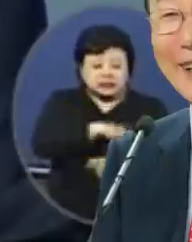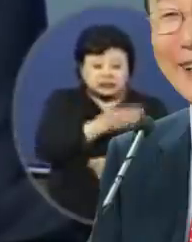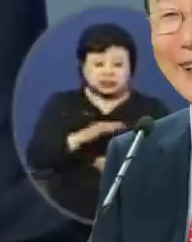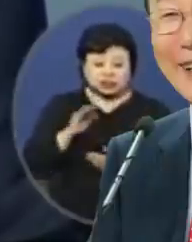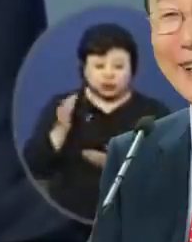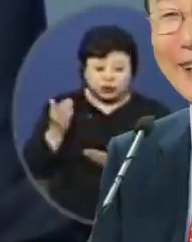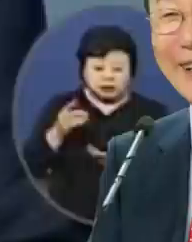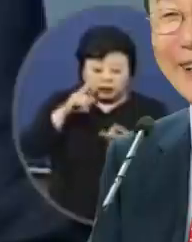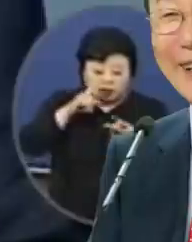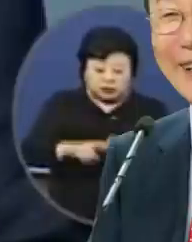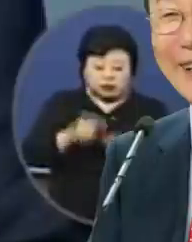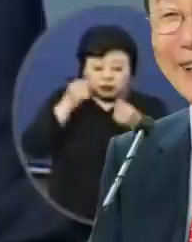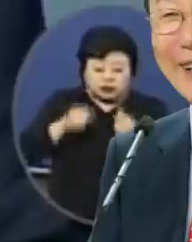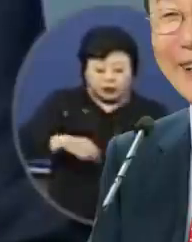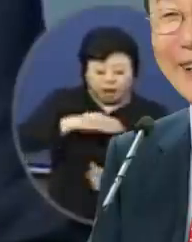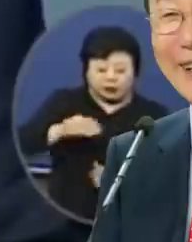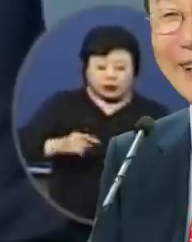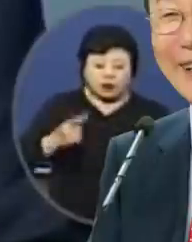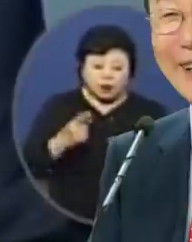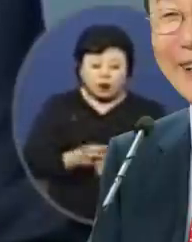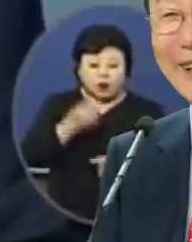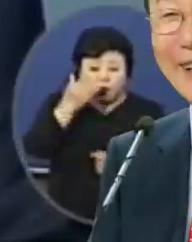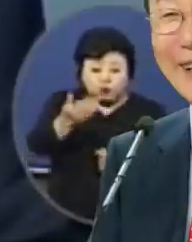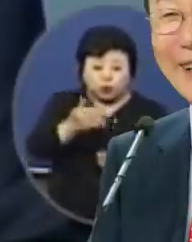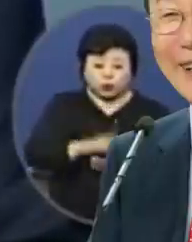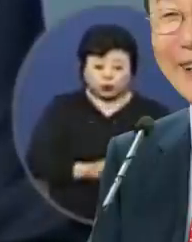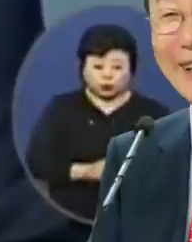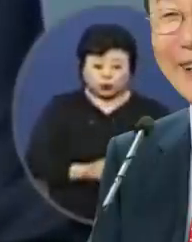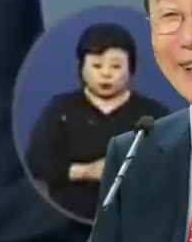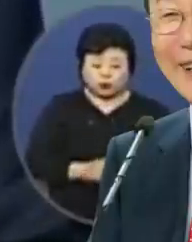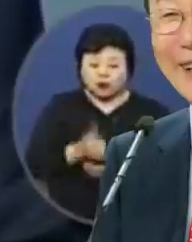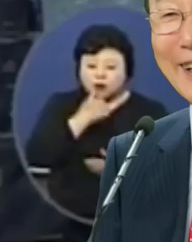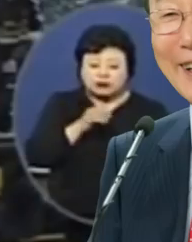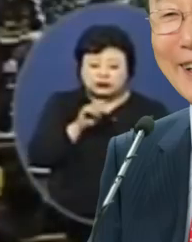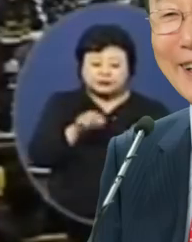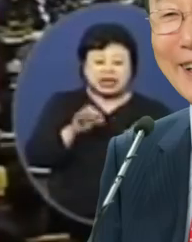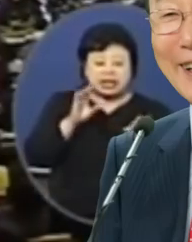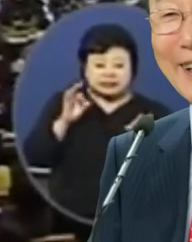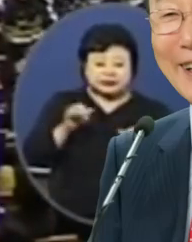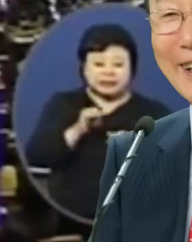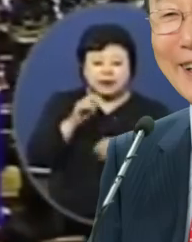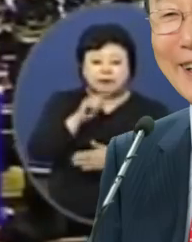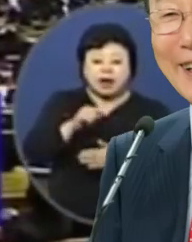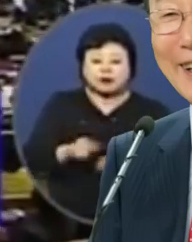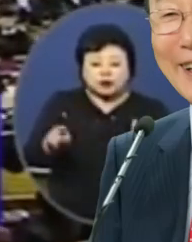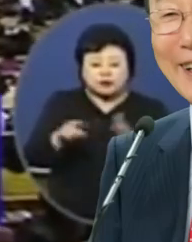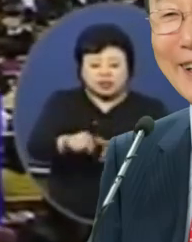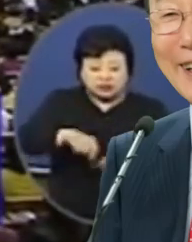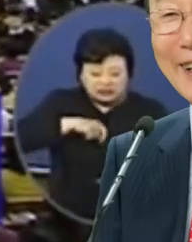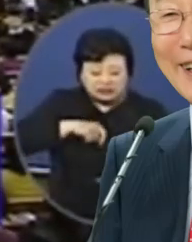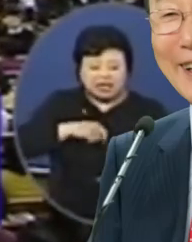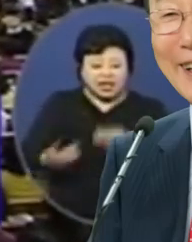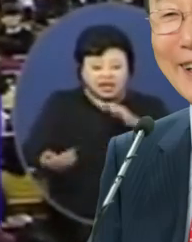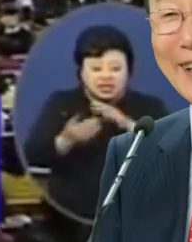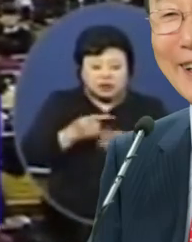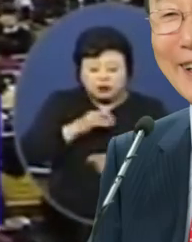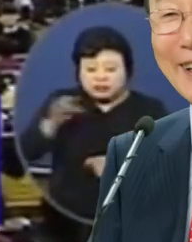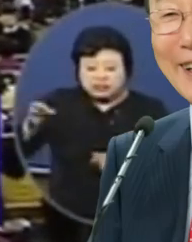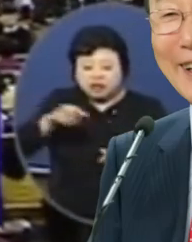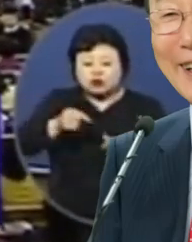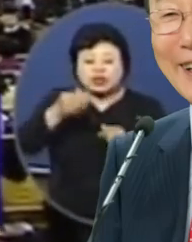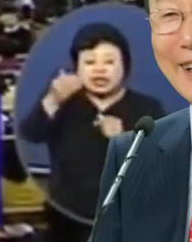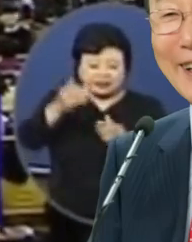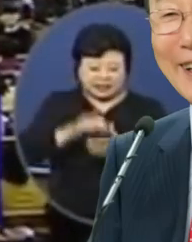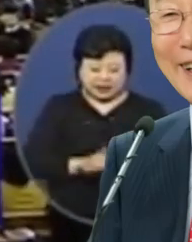되어 그대로 삶의 환경과 변화를 가져오는 것입니다. 로마서 10장 10절에도 사람이 마음으로 믿어 이어여야 되고 입으로 시인하여